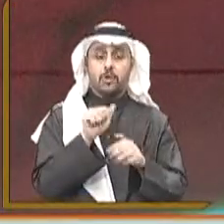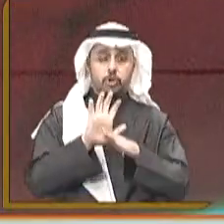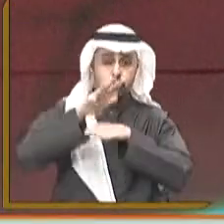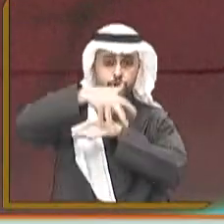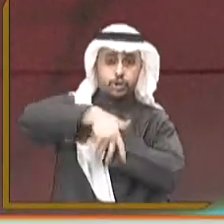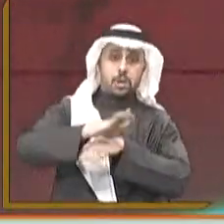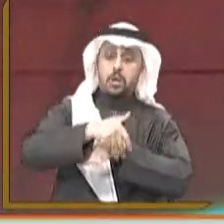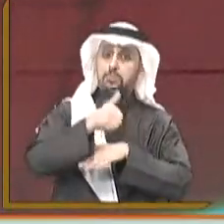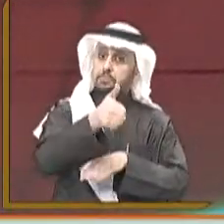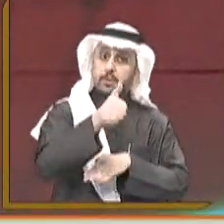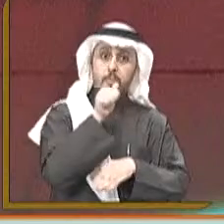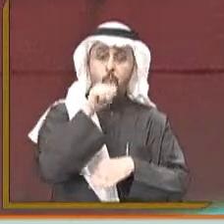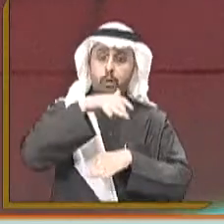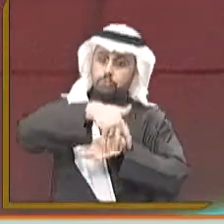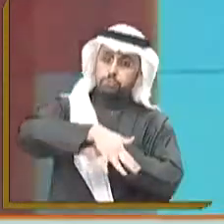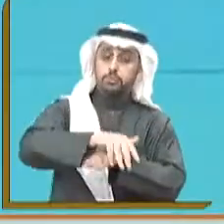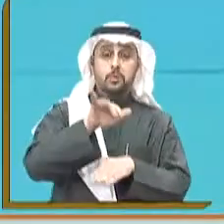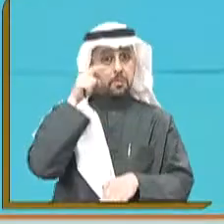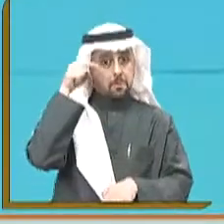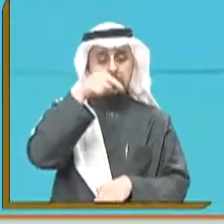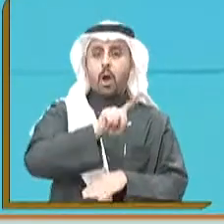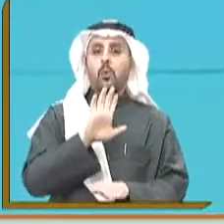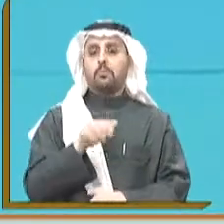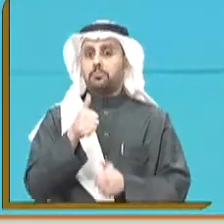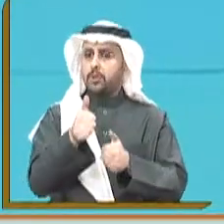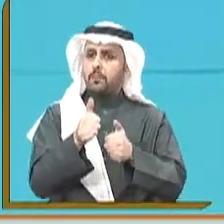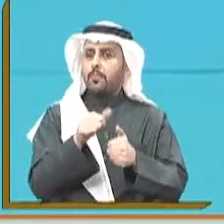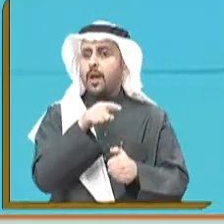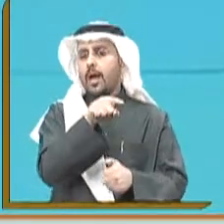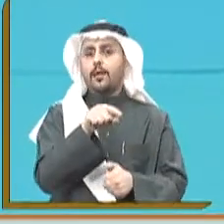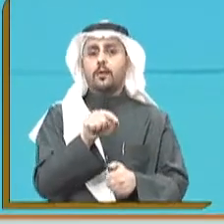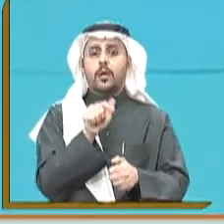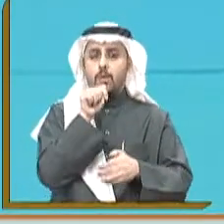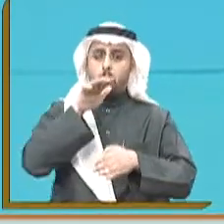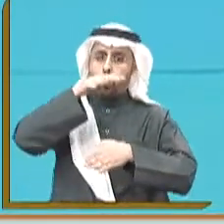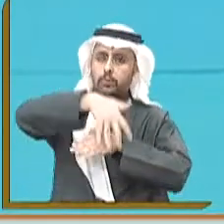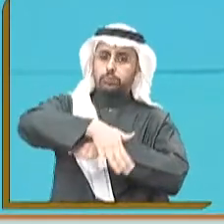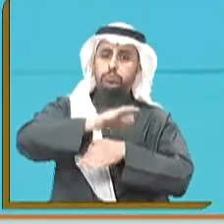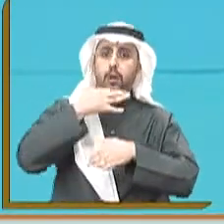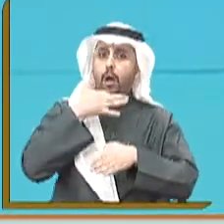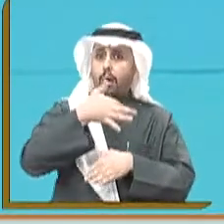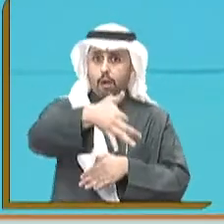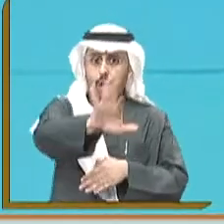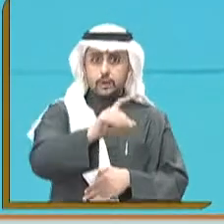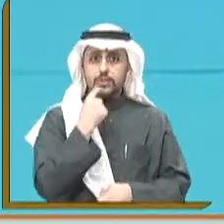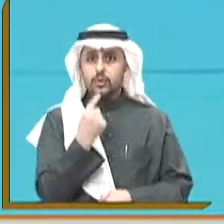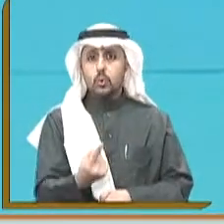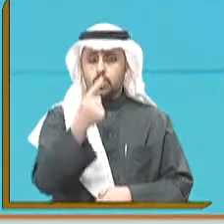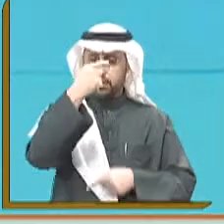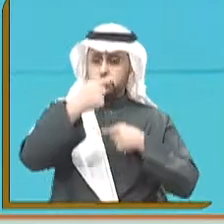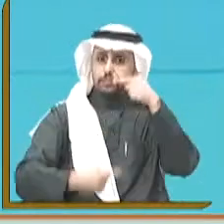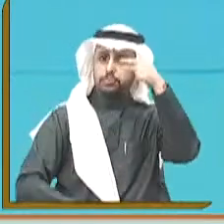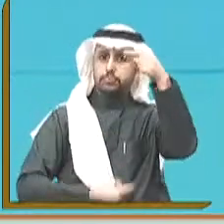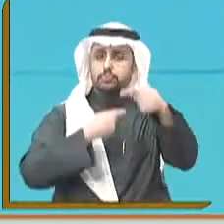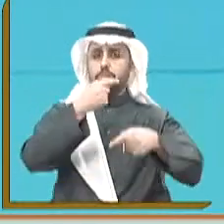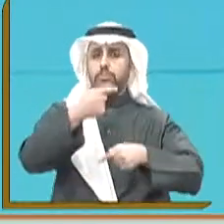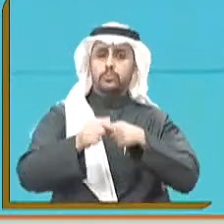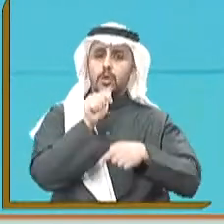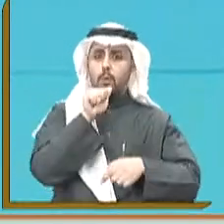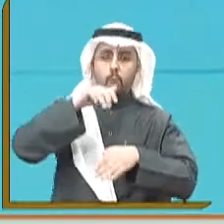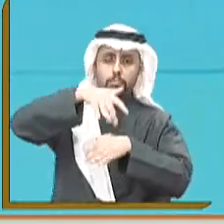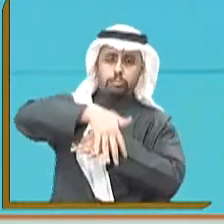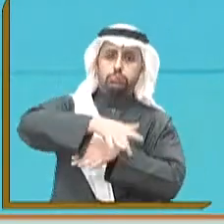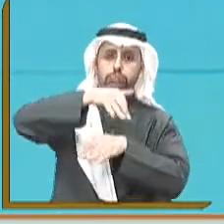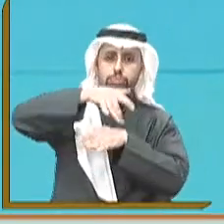أحد الأماكن الشهيرة في المحافظة، يتميز بجريان المياه الدائم طوال العام ويستهوي الزائرين ومحبي